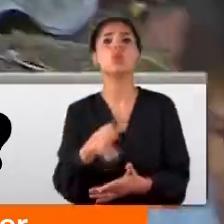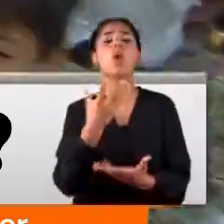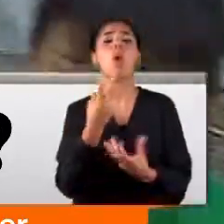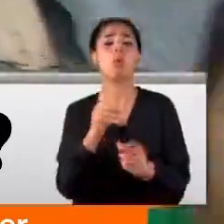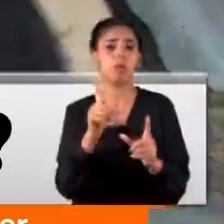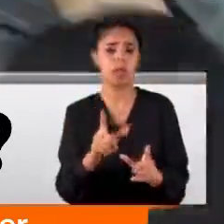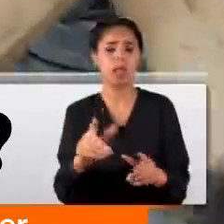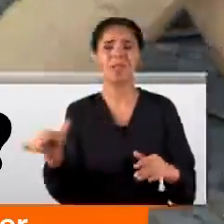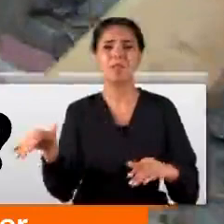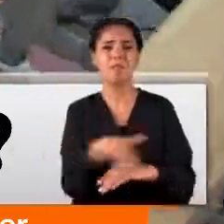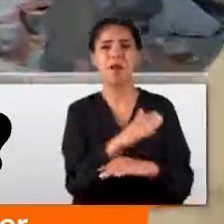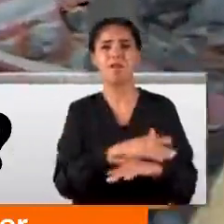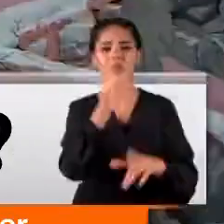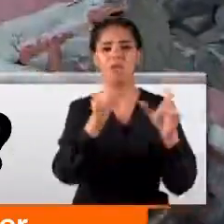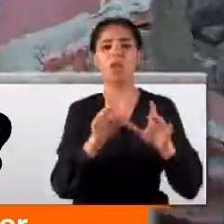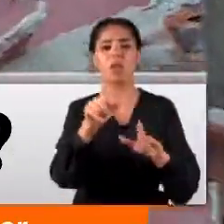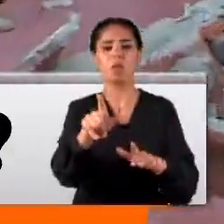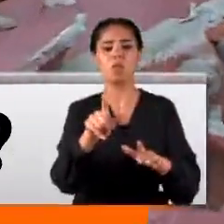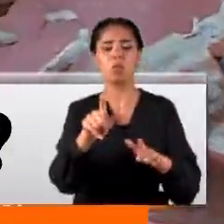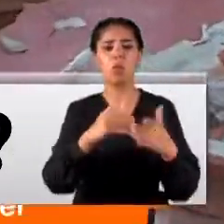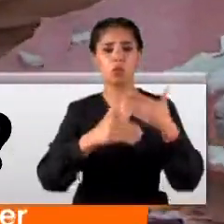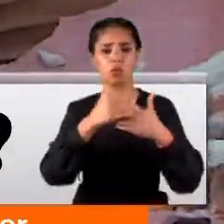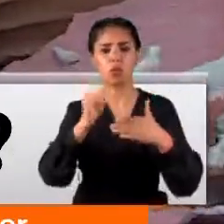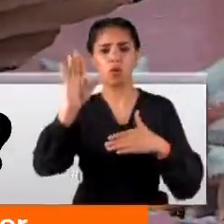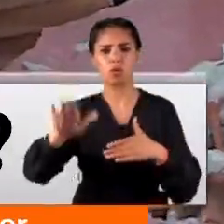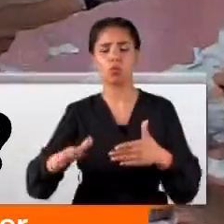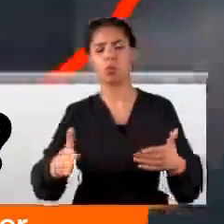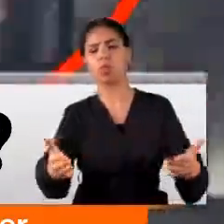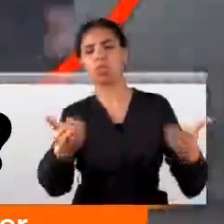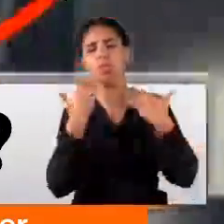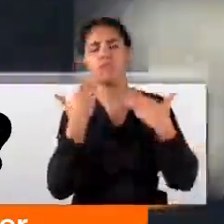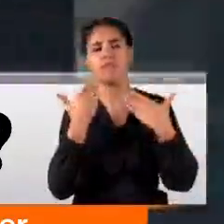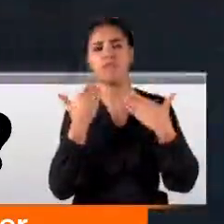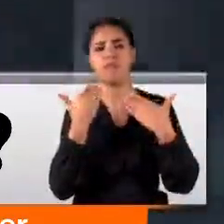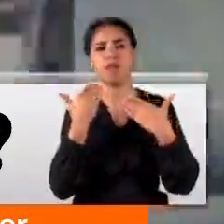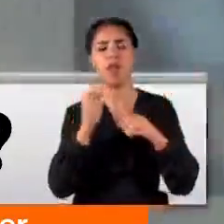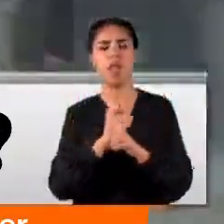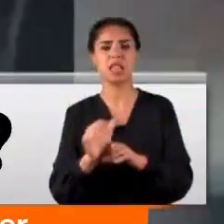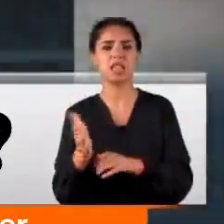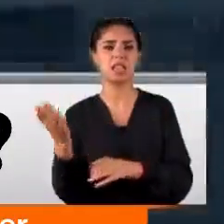lazım. Mahallelinin sallanıyordu dediği duvar oyun oynayan Berat'ın üzerine yıkıldı.